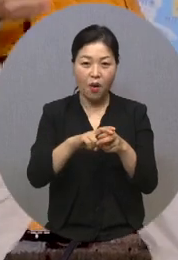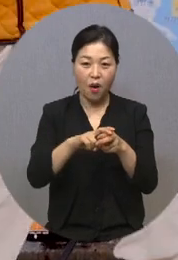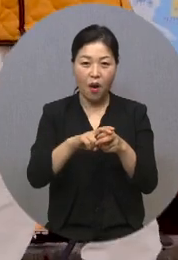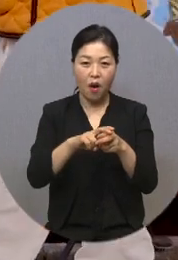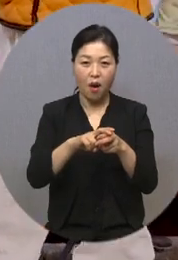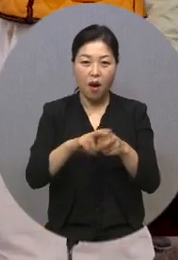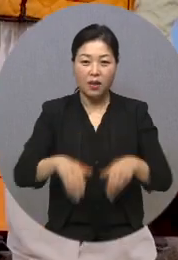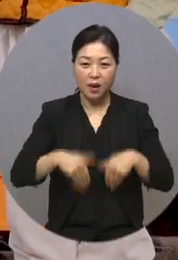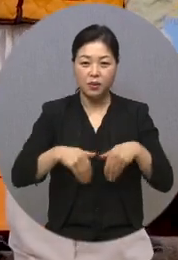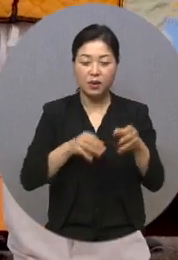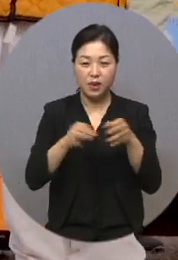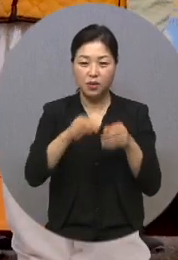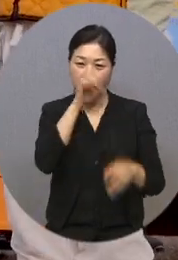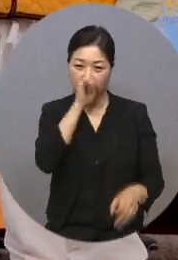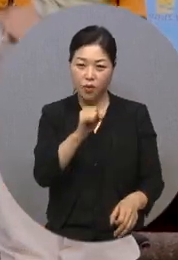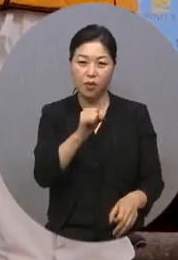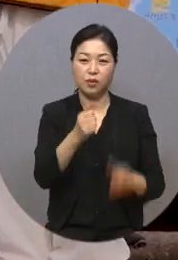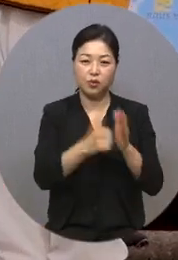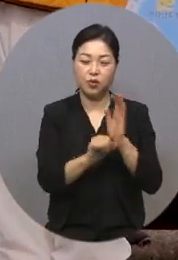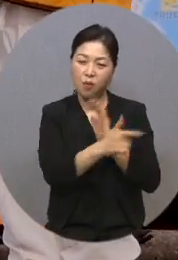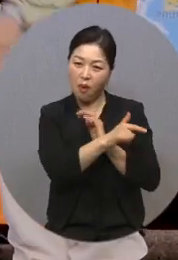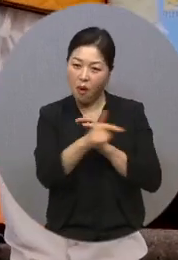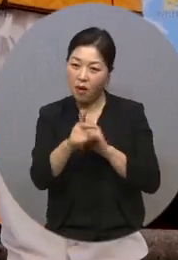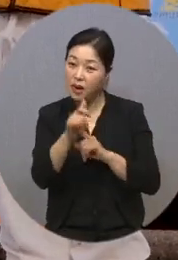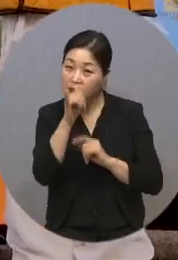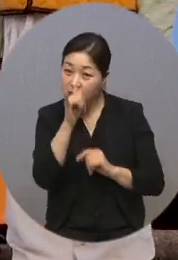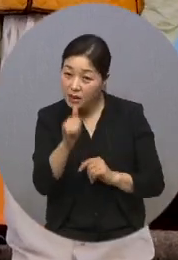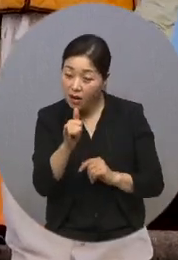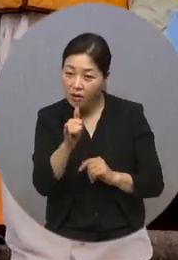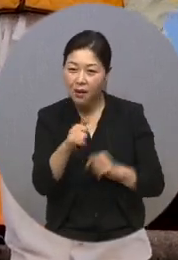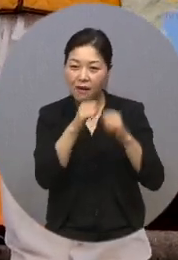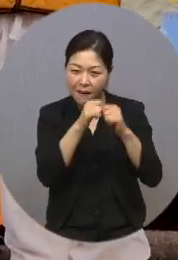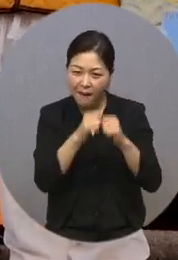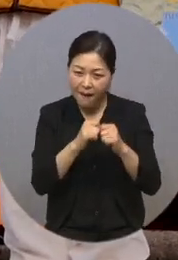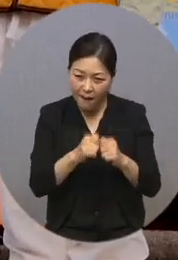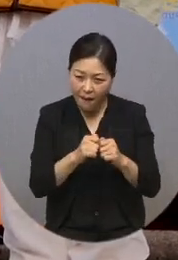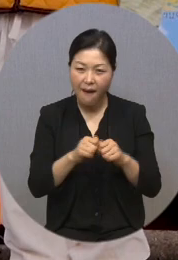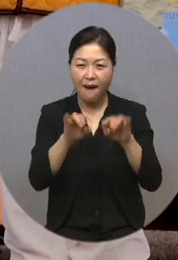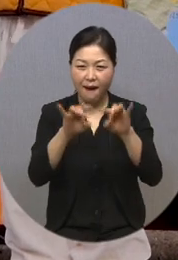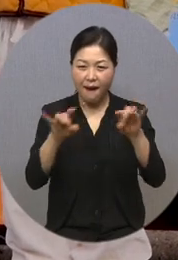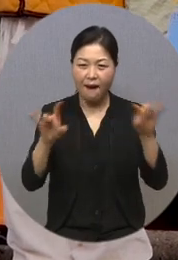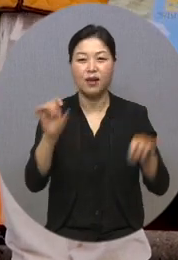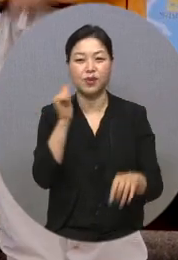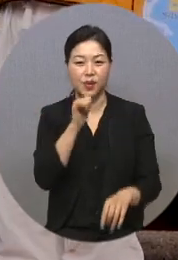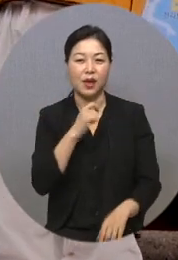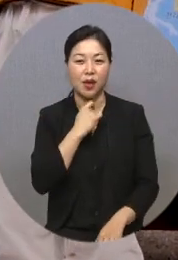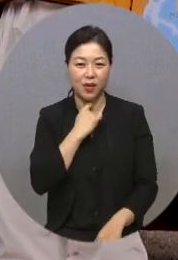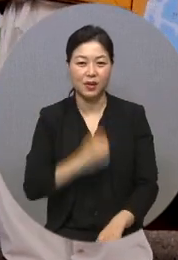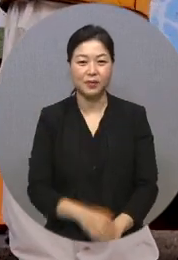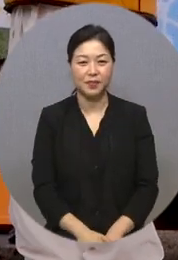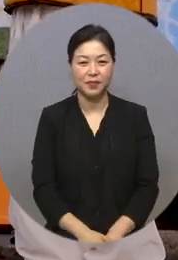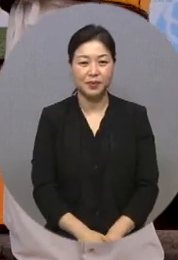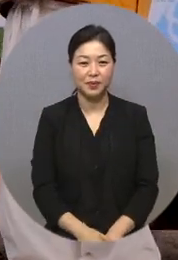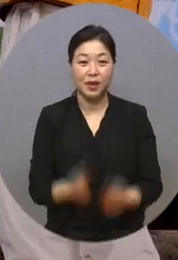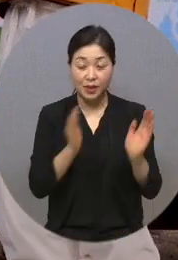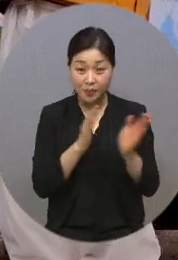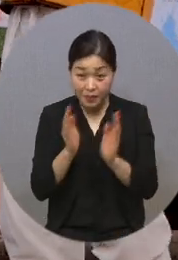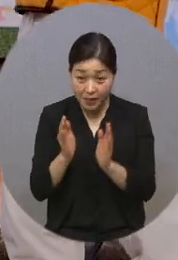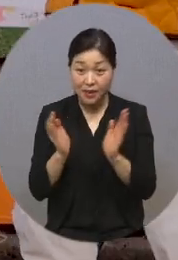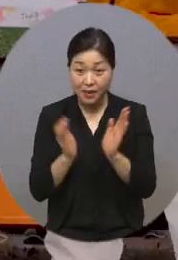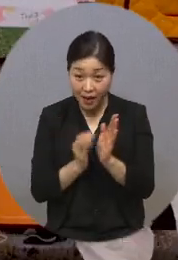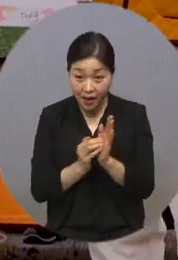있는지 저희가 트럭 위로 올라가서 꼼꼼하게 하나하나씩 소개해드리도록 하겠습니다. 자, 준비되셨나요?